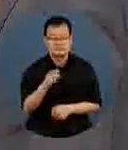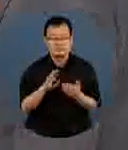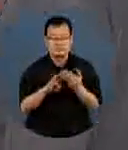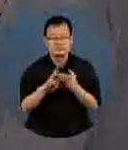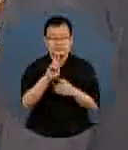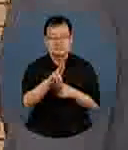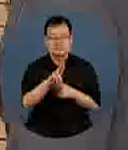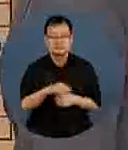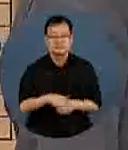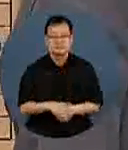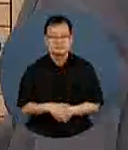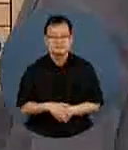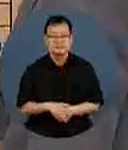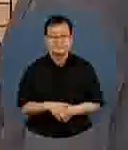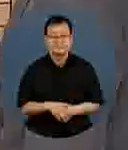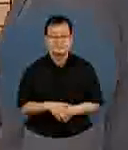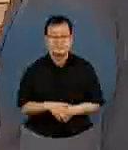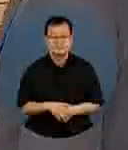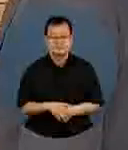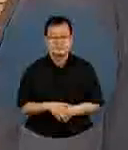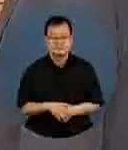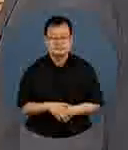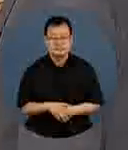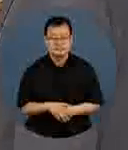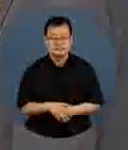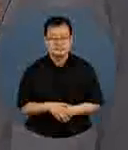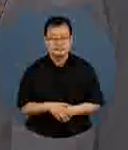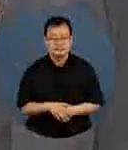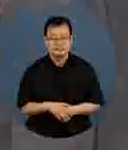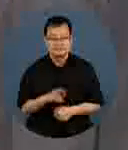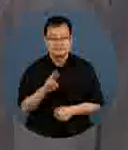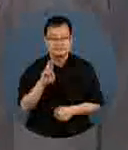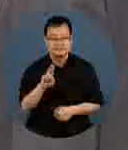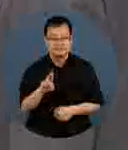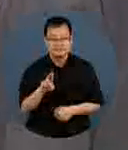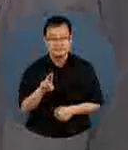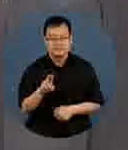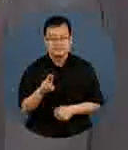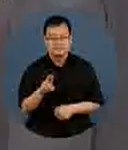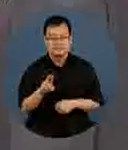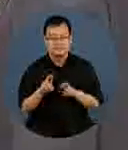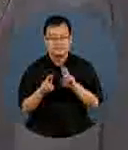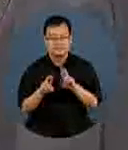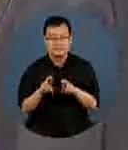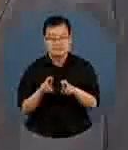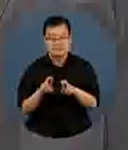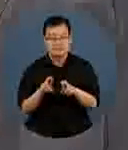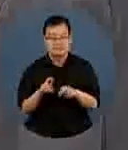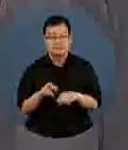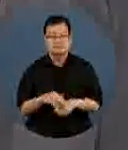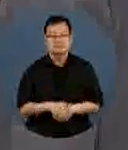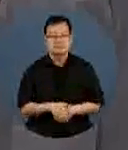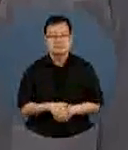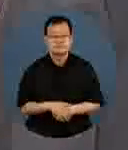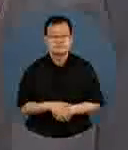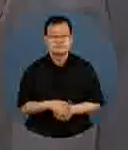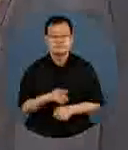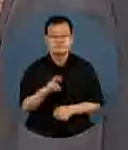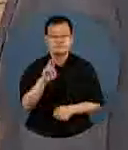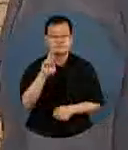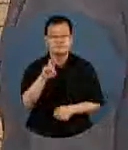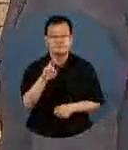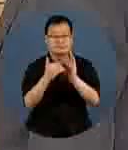갖다 붙여서요. 네. 결국은 여기를 붙였을 때 이걸 안 넣을 수가 없죠. 하나 들여다보고 네. 하나 이어두고요. 자, 이쪽도